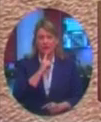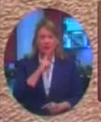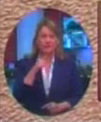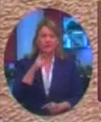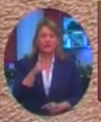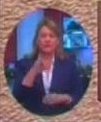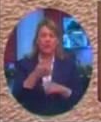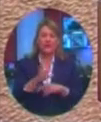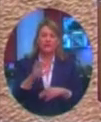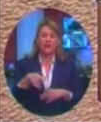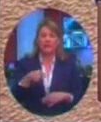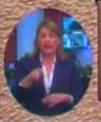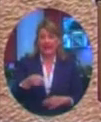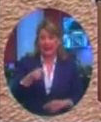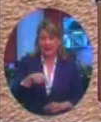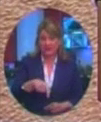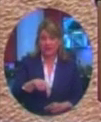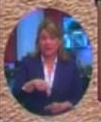הזה לאיזשהו